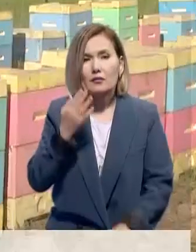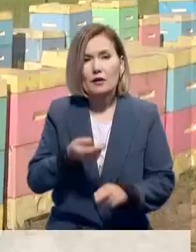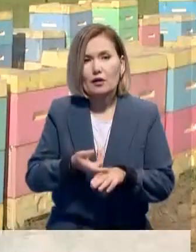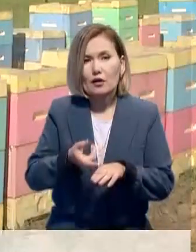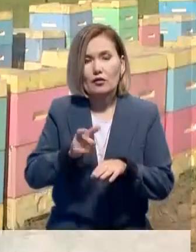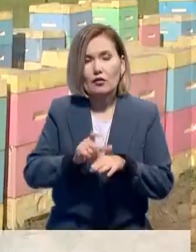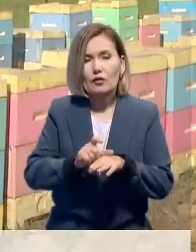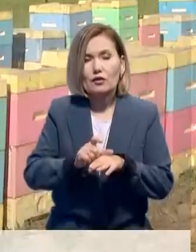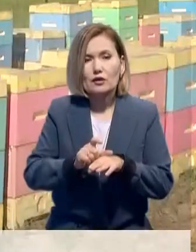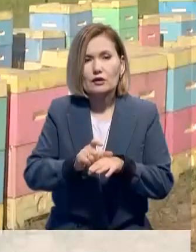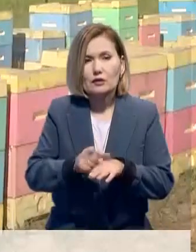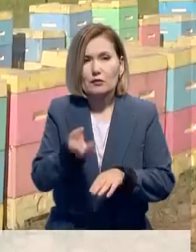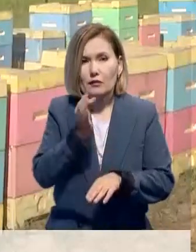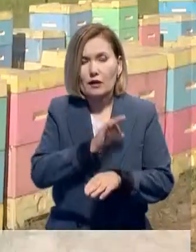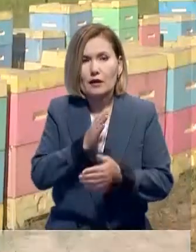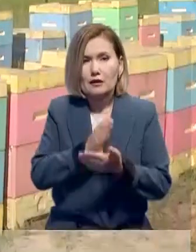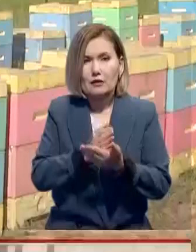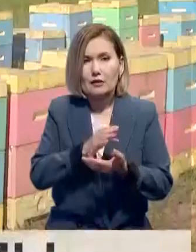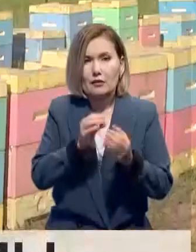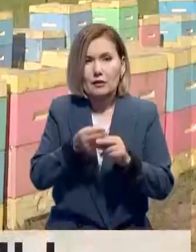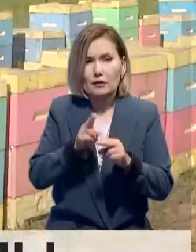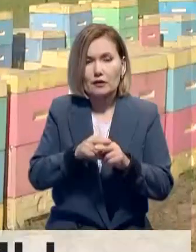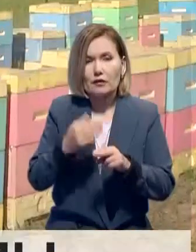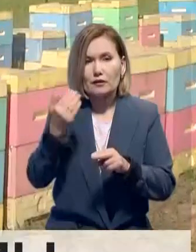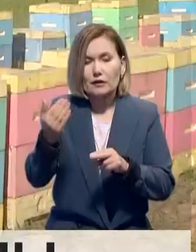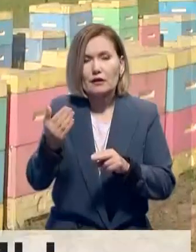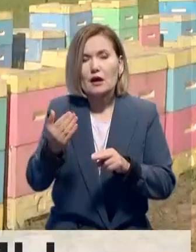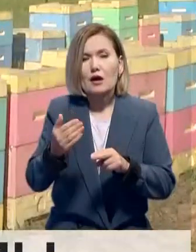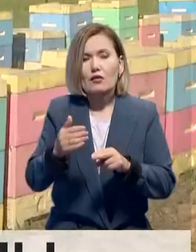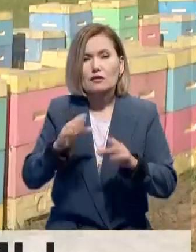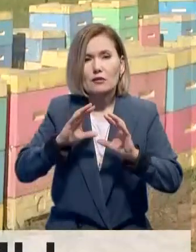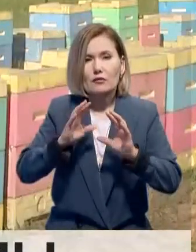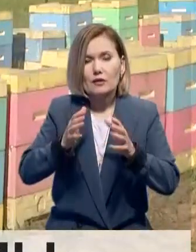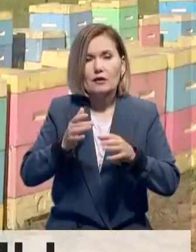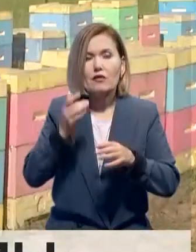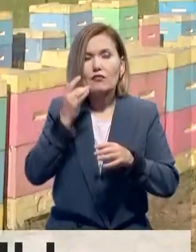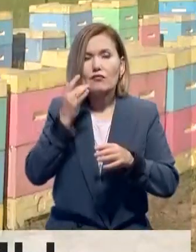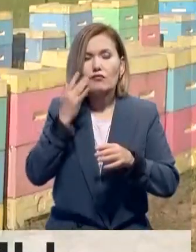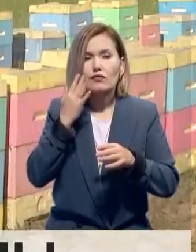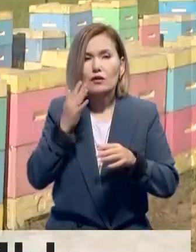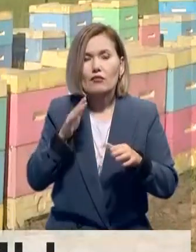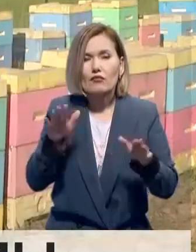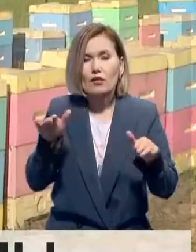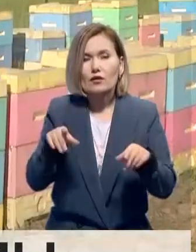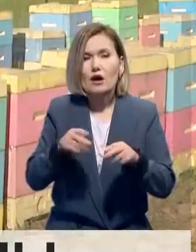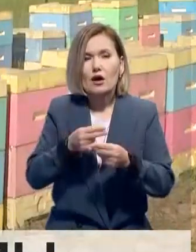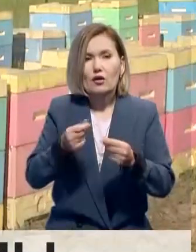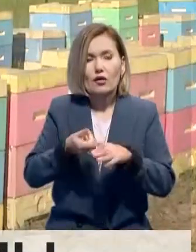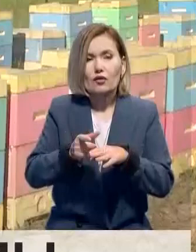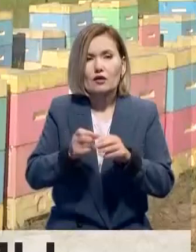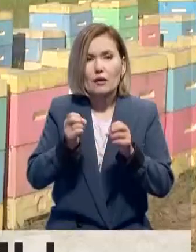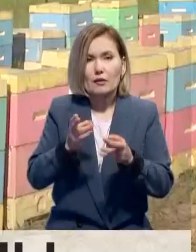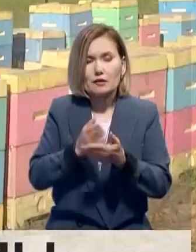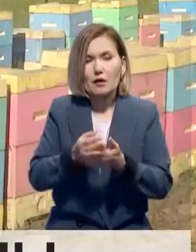жоғалып кетсе, адам зат 4 жылдан қалмай жойылып кетеді дейді. Ал енді осы өсімдіктердің 185% осы ара арқылы